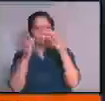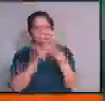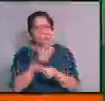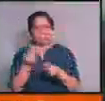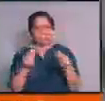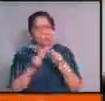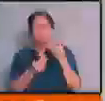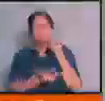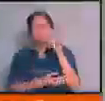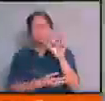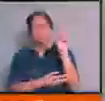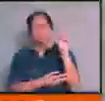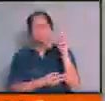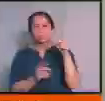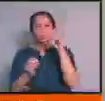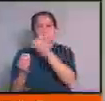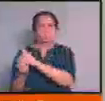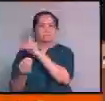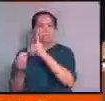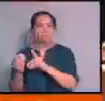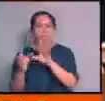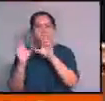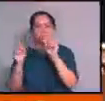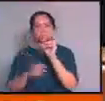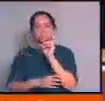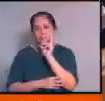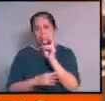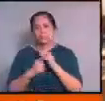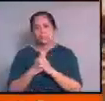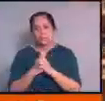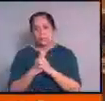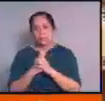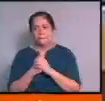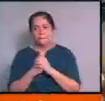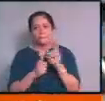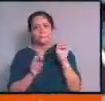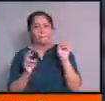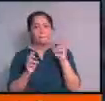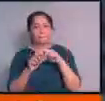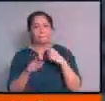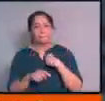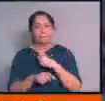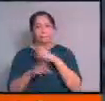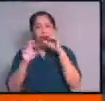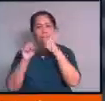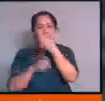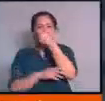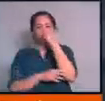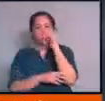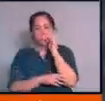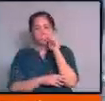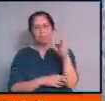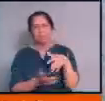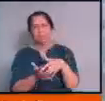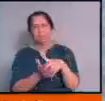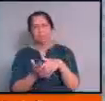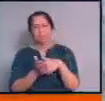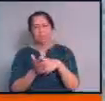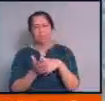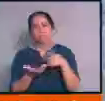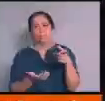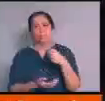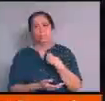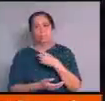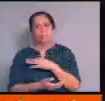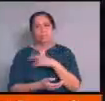si de Lima na kilalang kritiko ng Administrasyong Duterte. Tinawag naman ni Senate President Tito Sotto na mahina ang mga staff